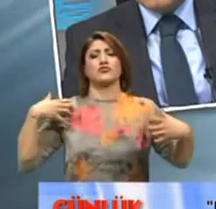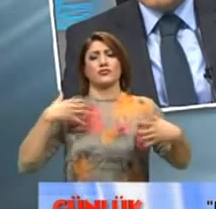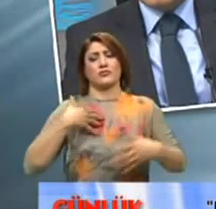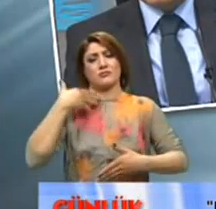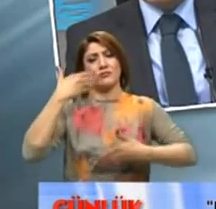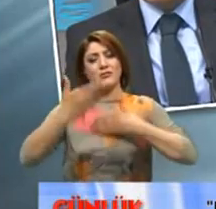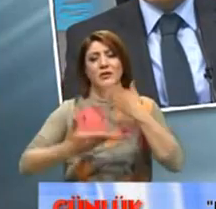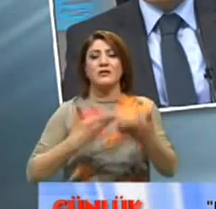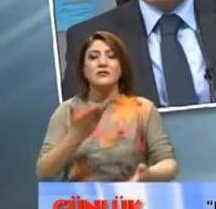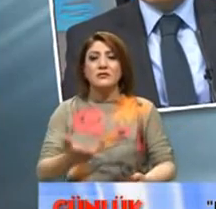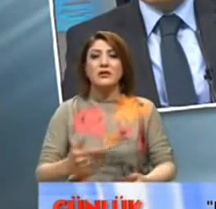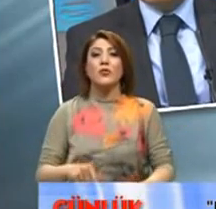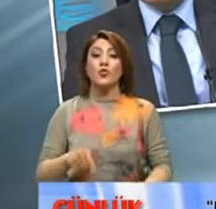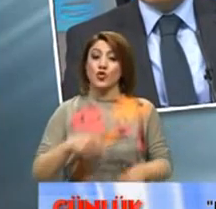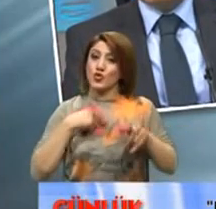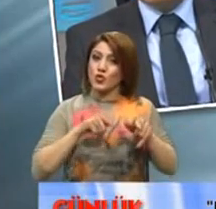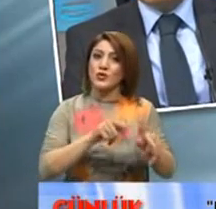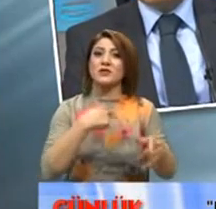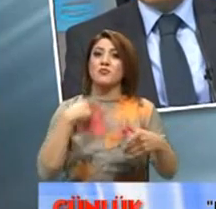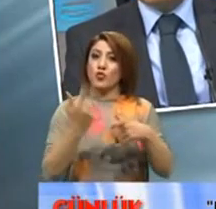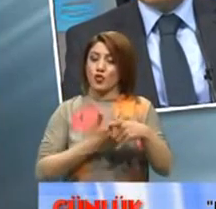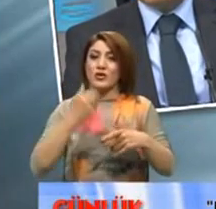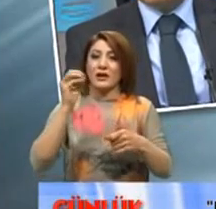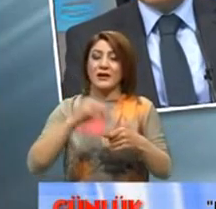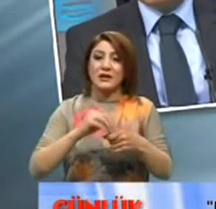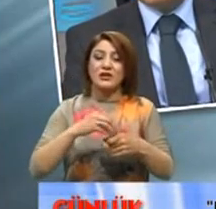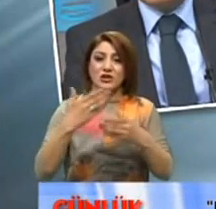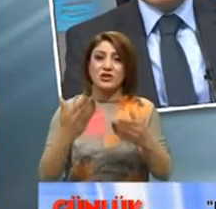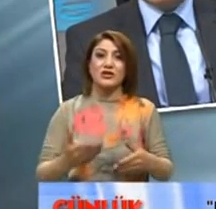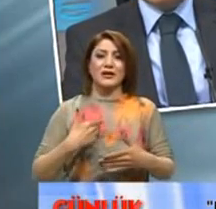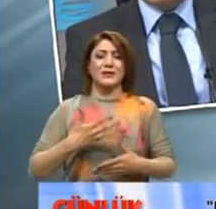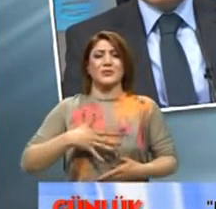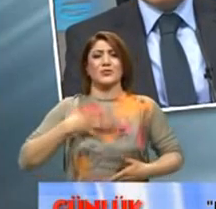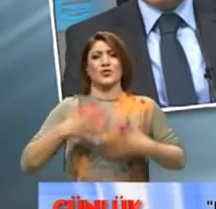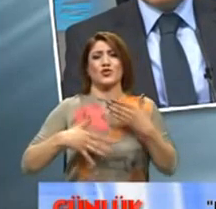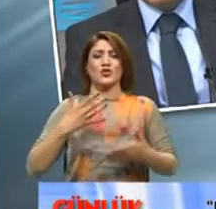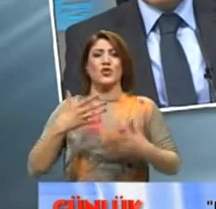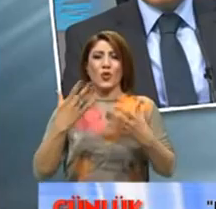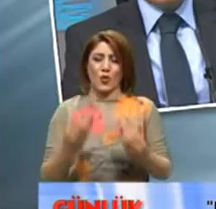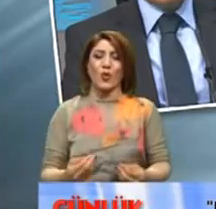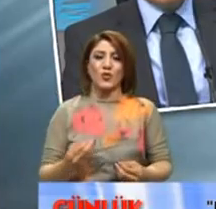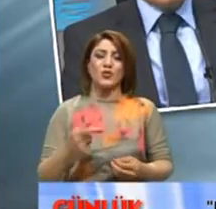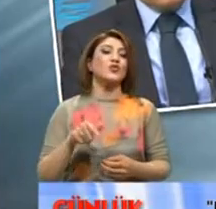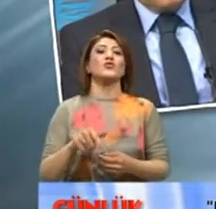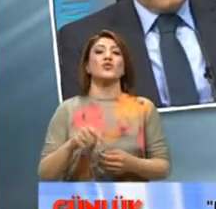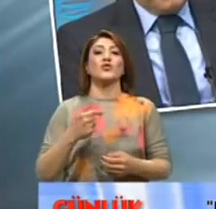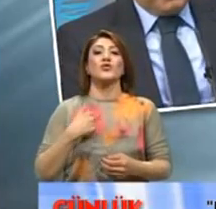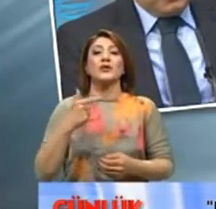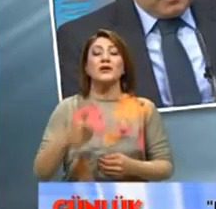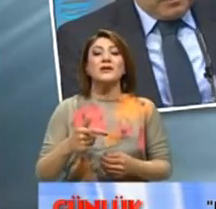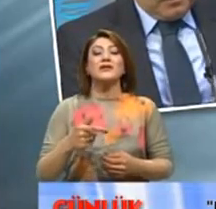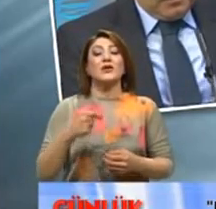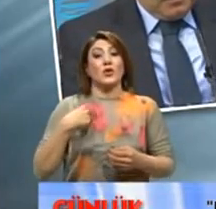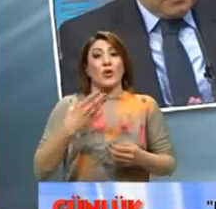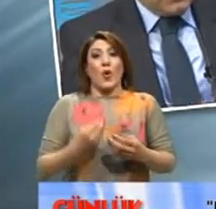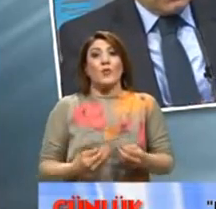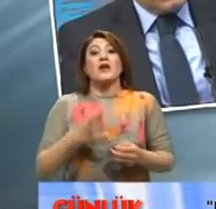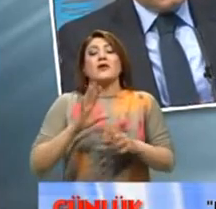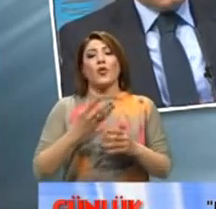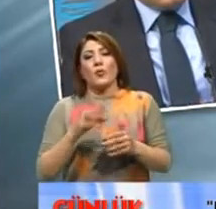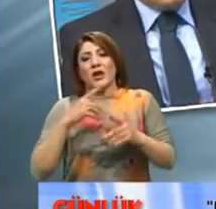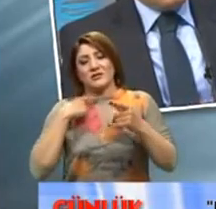edeyim ki yürüttüğüm bu projeler içinde en fazla manevi haz aldığım. Proje hangi düzeyde okulları kapsıyor?